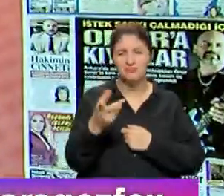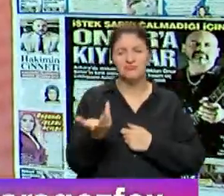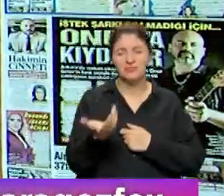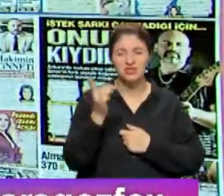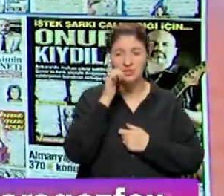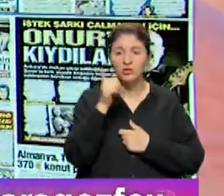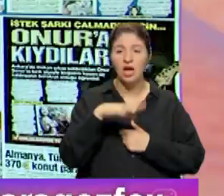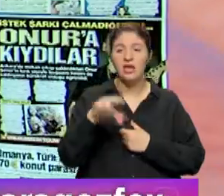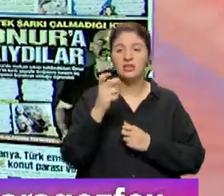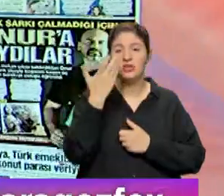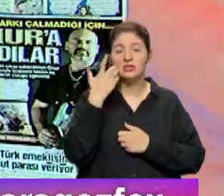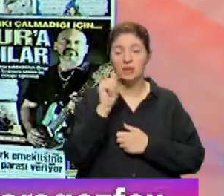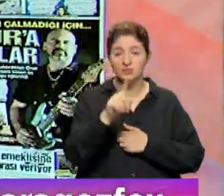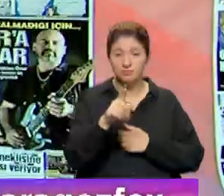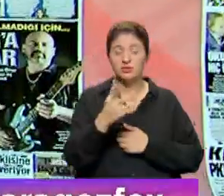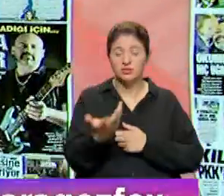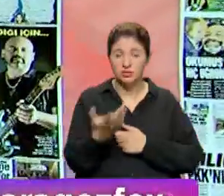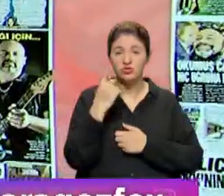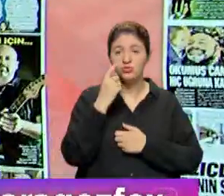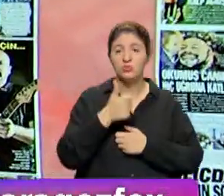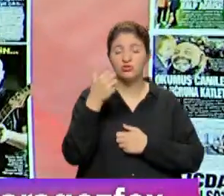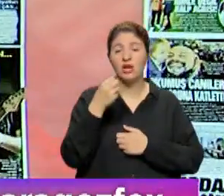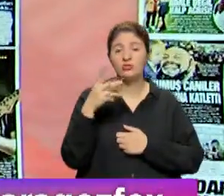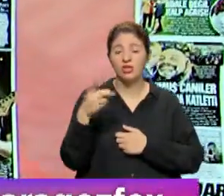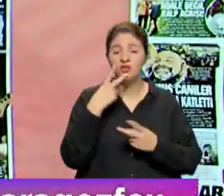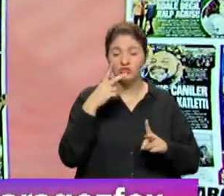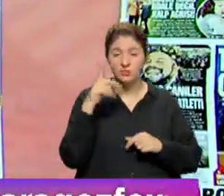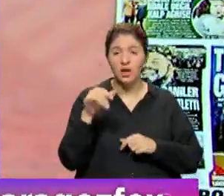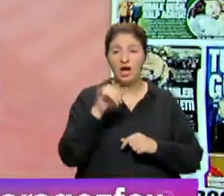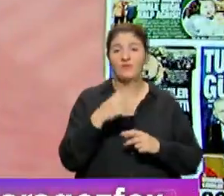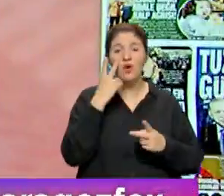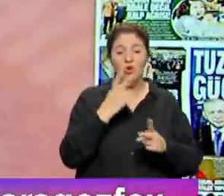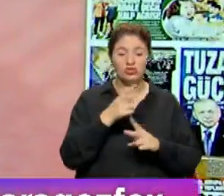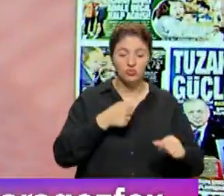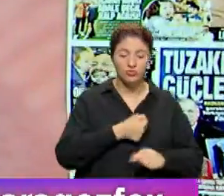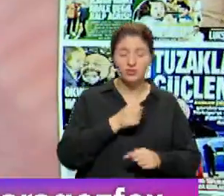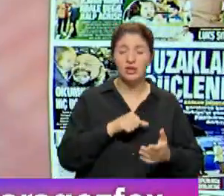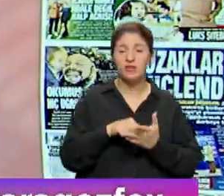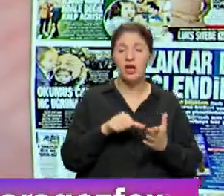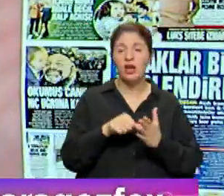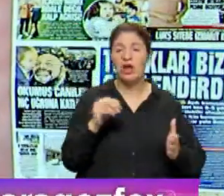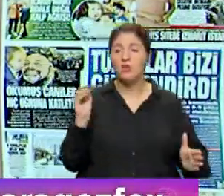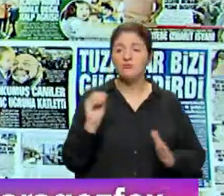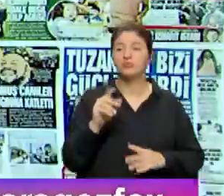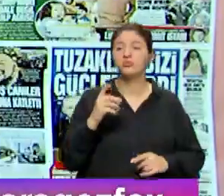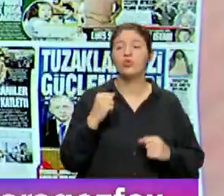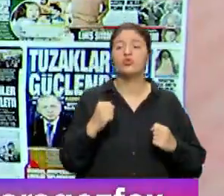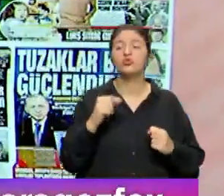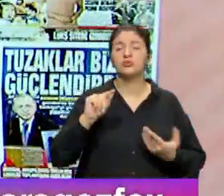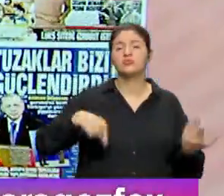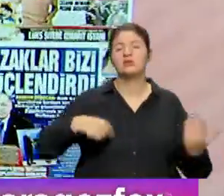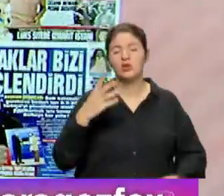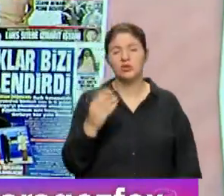çarşamba günü herkesi ekran başında bekliyoruz Cumhurbaşkanımızın açıklamaları hak ve özgürlükler mücadelemizin tarihine atılmış çok güçlü bir